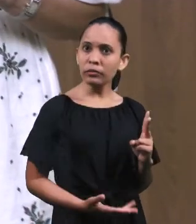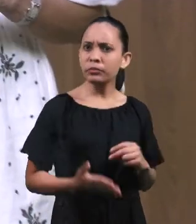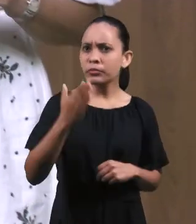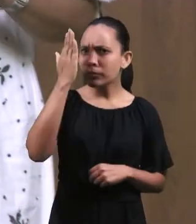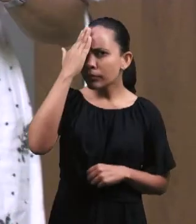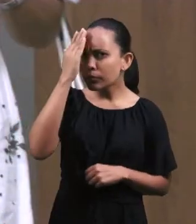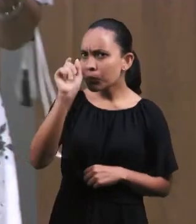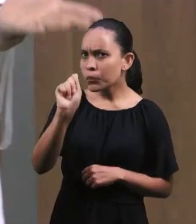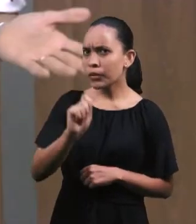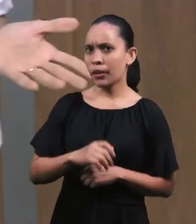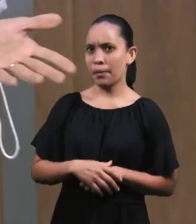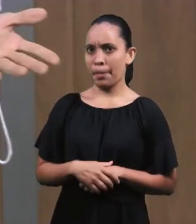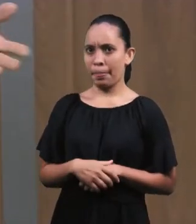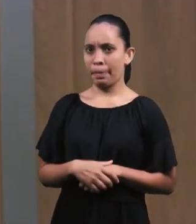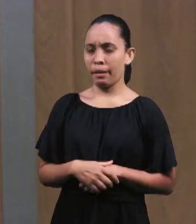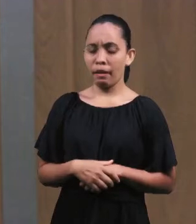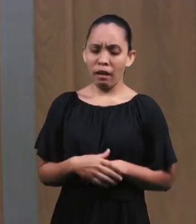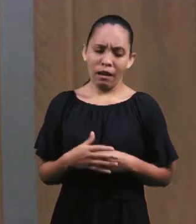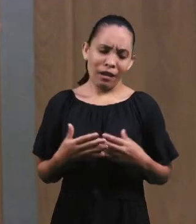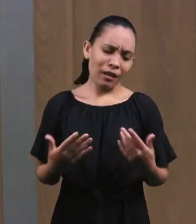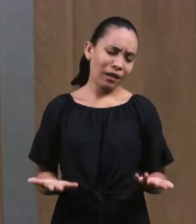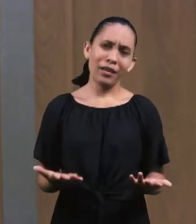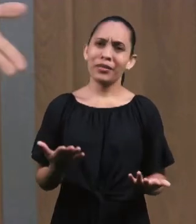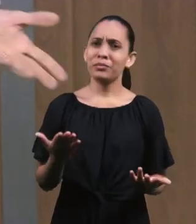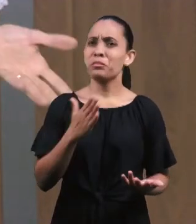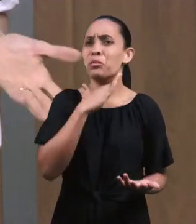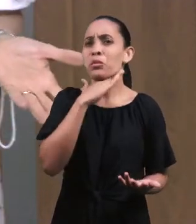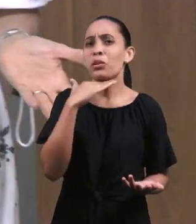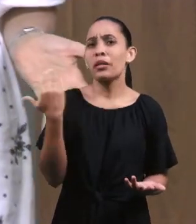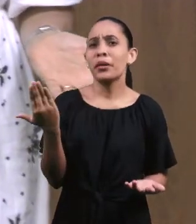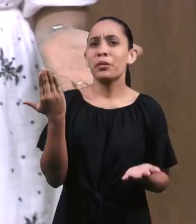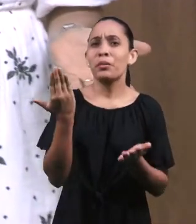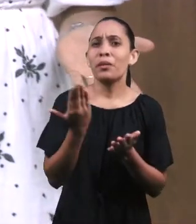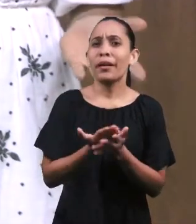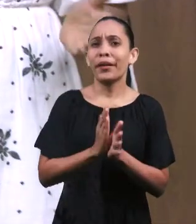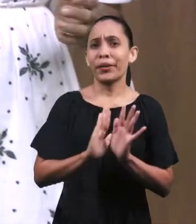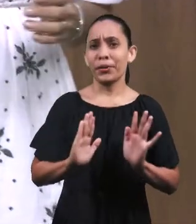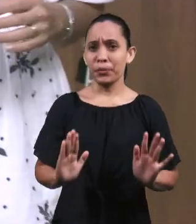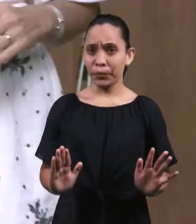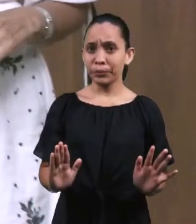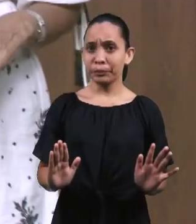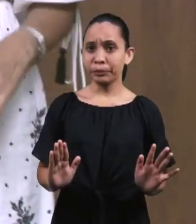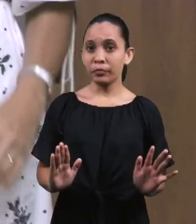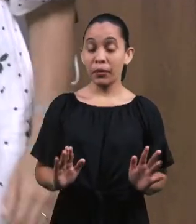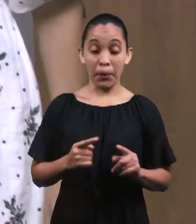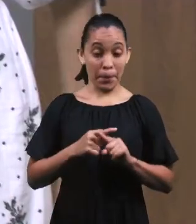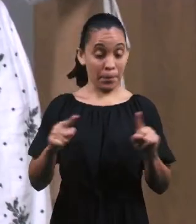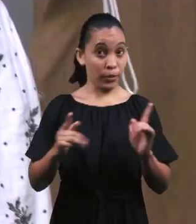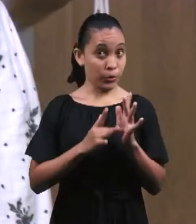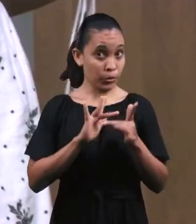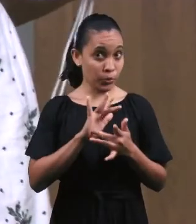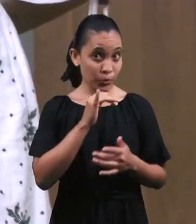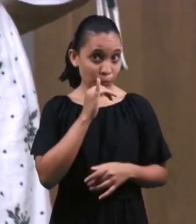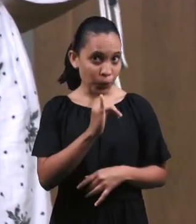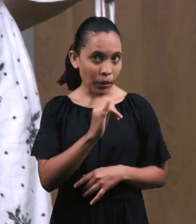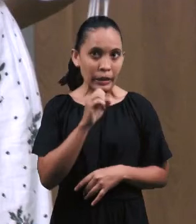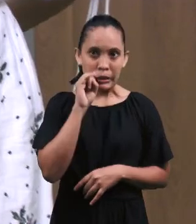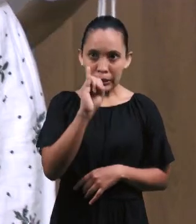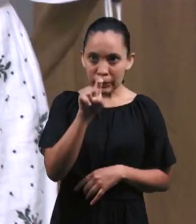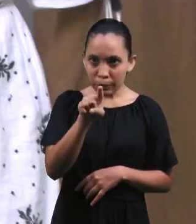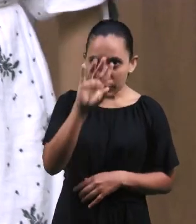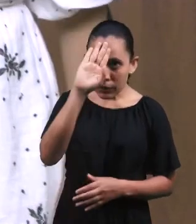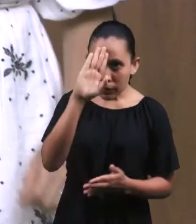disent quoi? Elles pensaient qu'il n'y avait plus de solution. Lazare était mort. Et qu'est-ce qu'on pouvait faire? Mais Jésus leur a